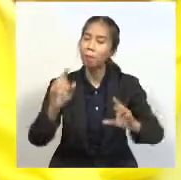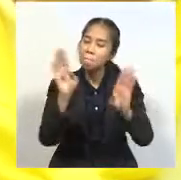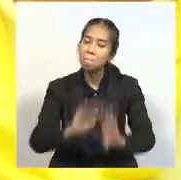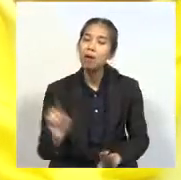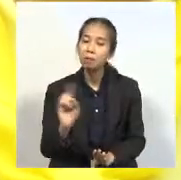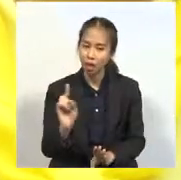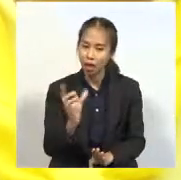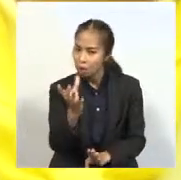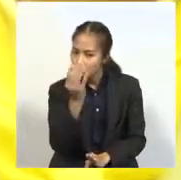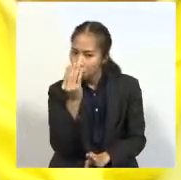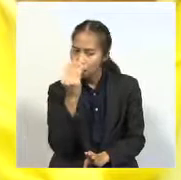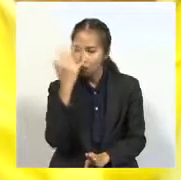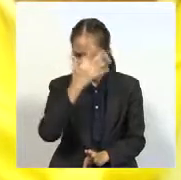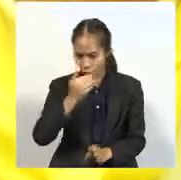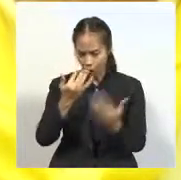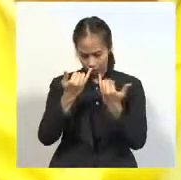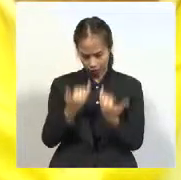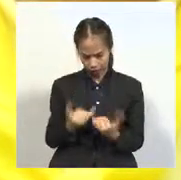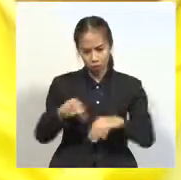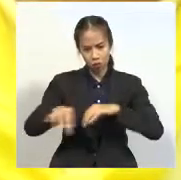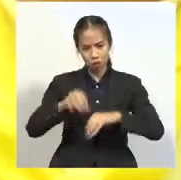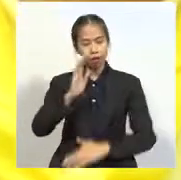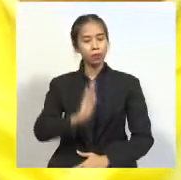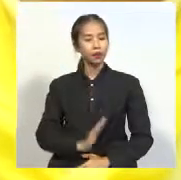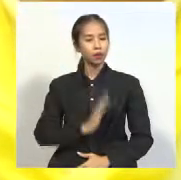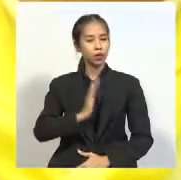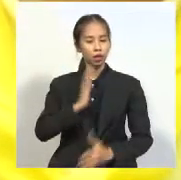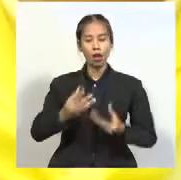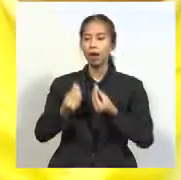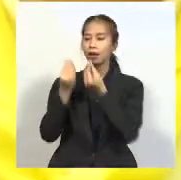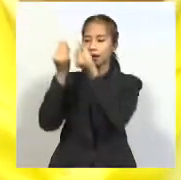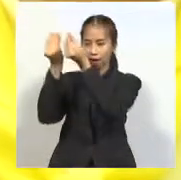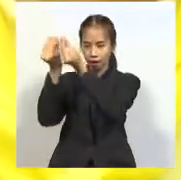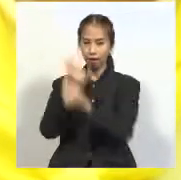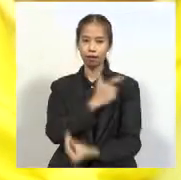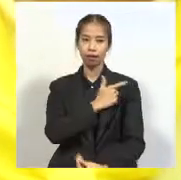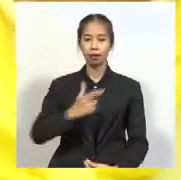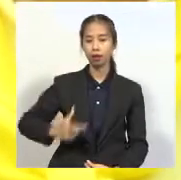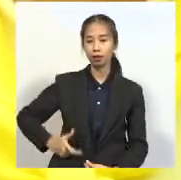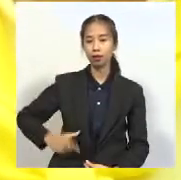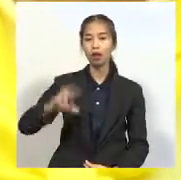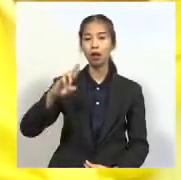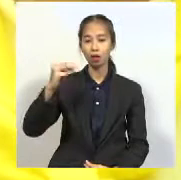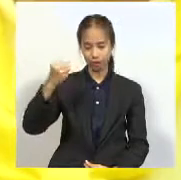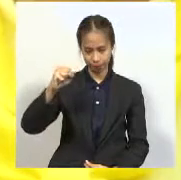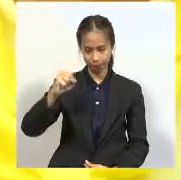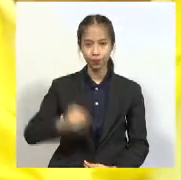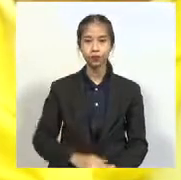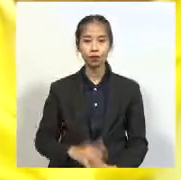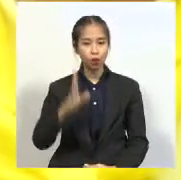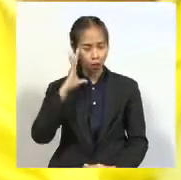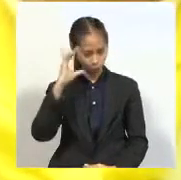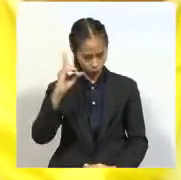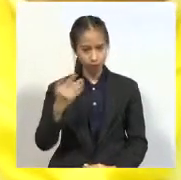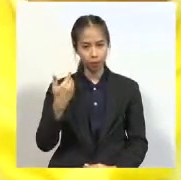การเทิดพระเกียรติเพื่อให้สมพระเกียรติของพระบาทสมเด็จพระเจ้าอยู่หัวในรัชกาลที่10นี้ด้วยครับพรุ่งนี้ก็